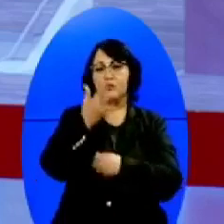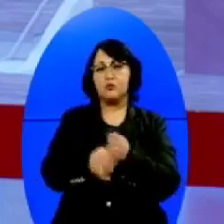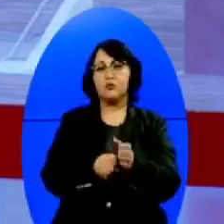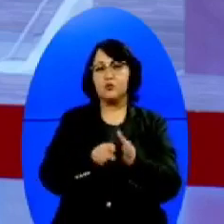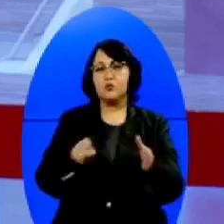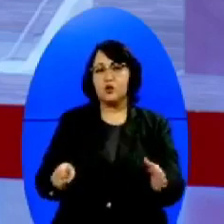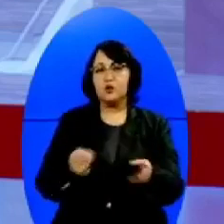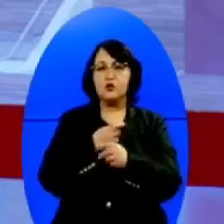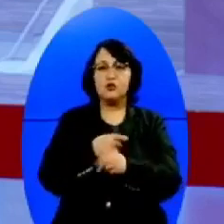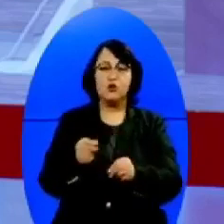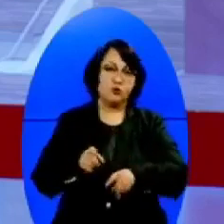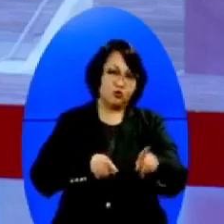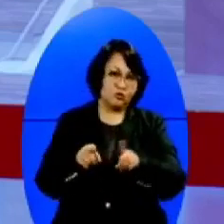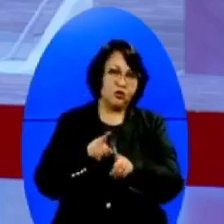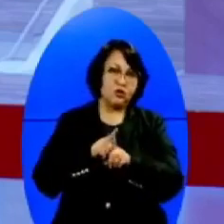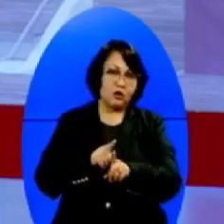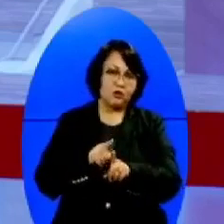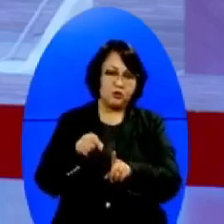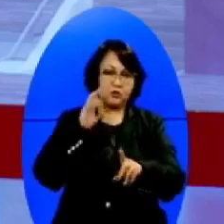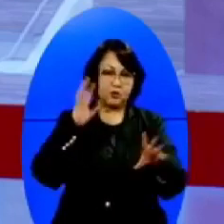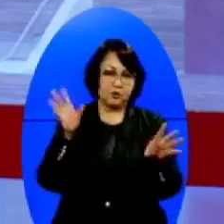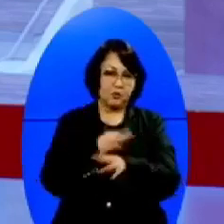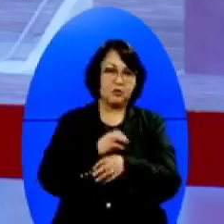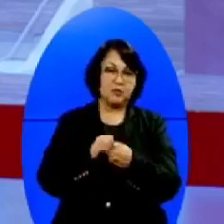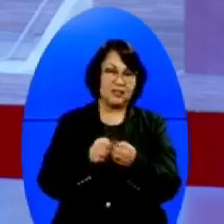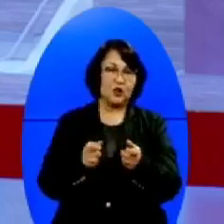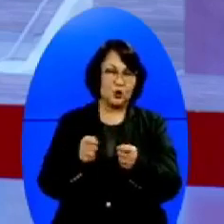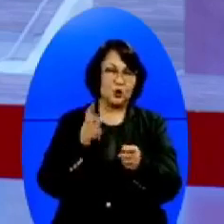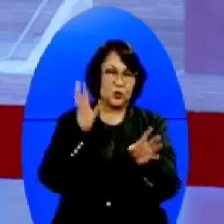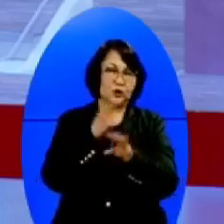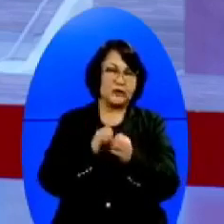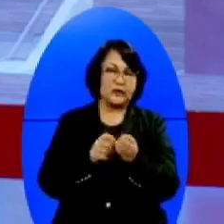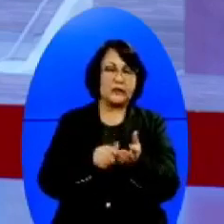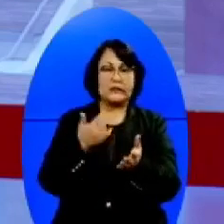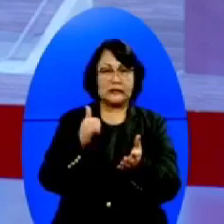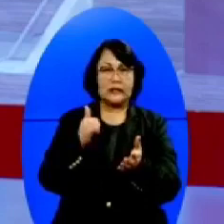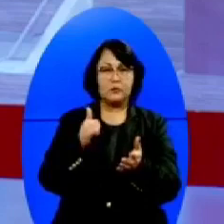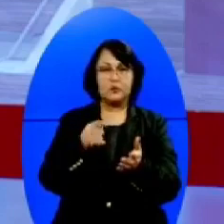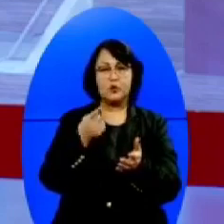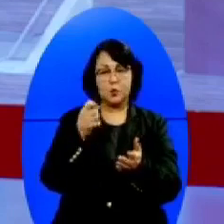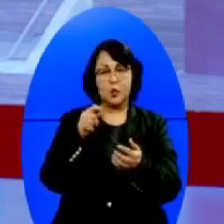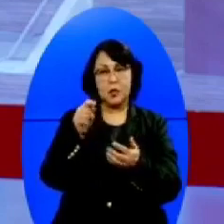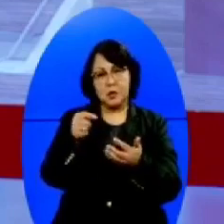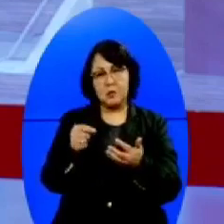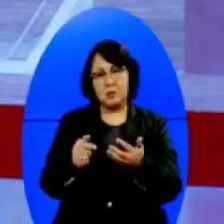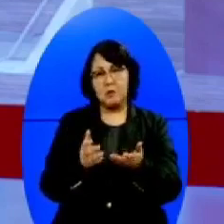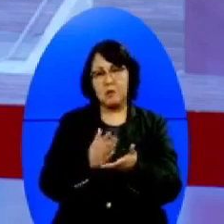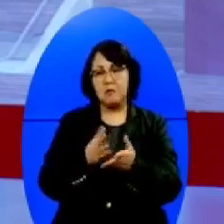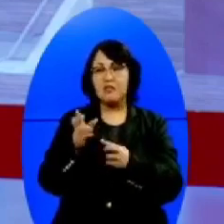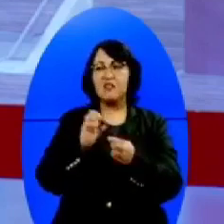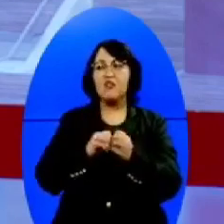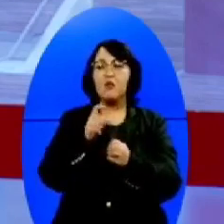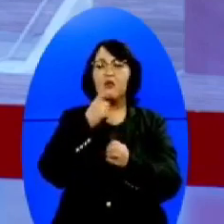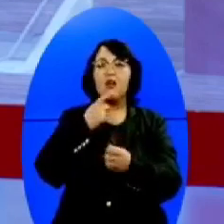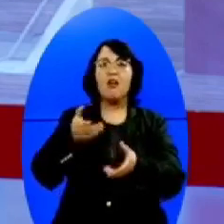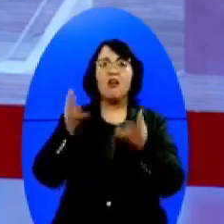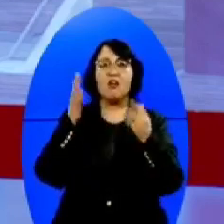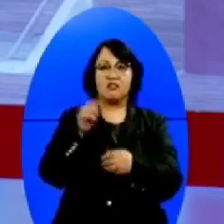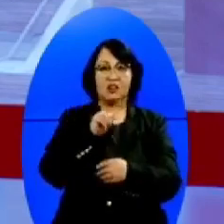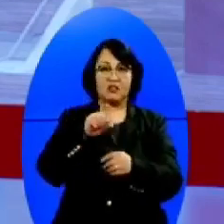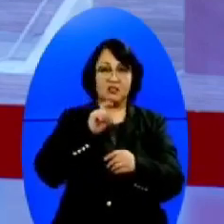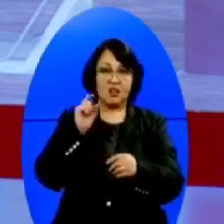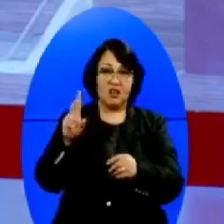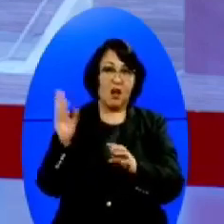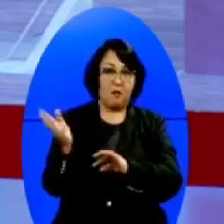байгаа. Гэхдээ үүндээ зохицуулалт шаардлагатай зарим зүйл байгааг бизнес эрхлэгчид хэлж байгаа юм а. Зах зээлийн хамгаалалт гэж огт байдаггүй нэг